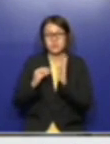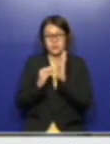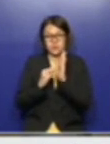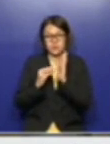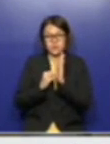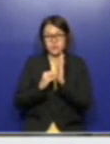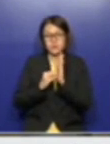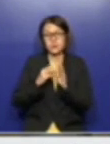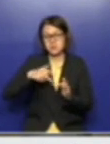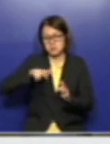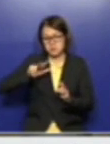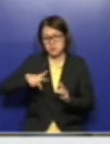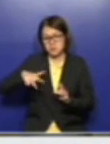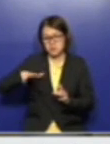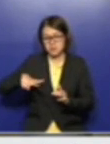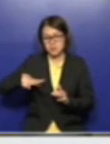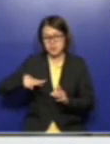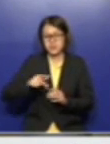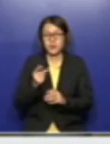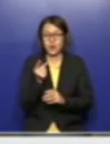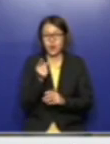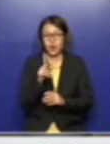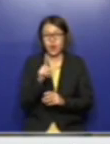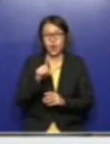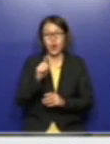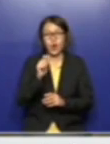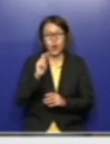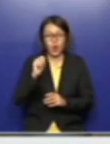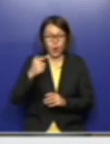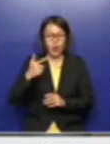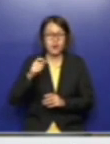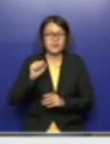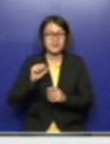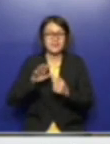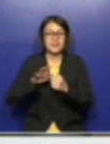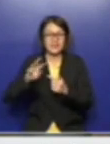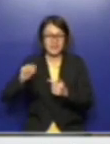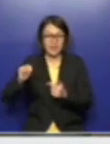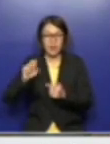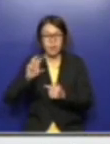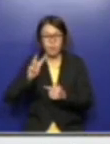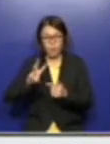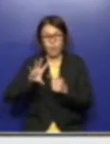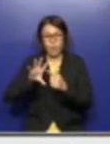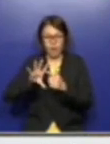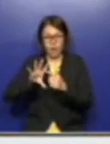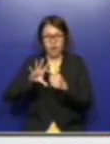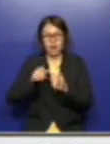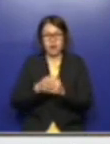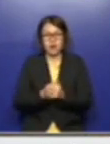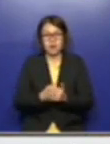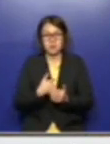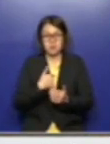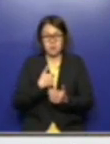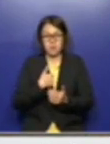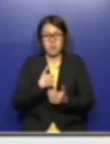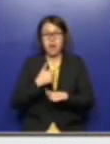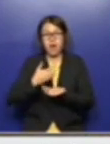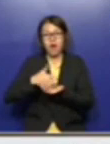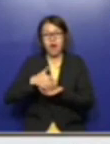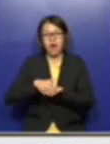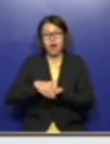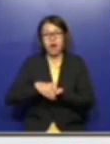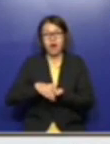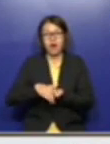คเพื่อไทยเขตคลองสามวากราบเรียนท่านประธานอย่างนี้ครับว่าวันนี้ผมจำเป็นต้องให้